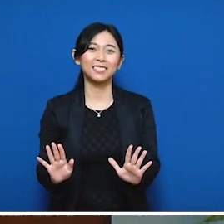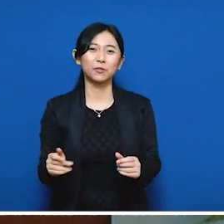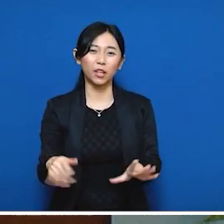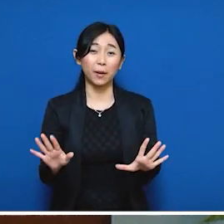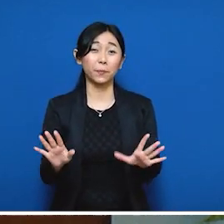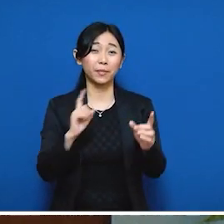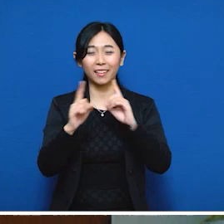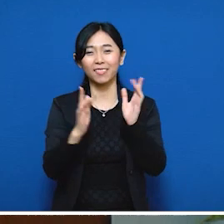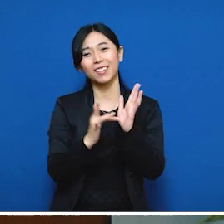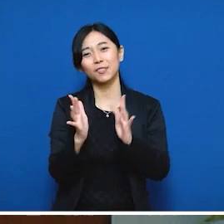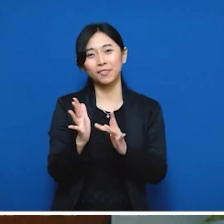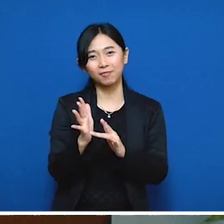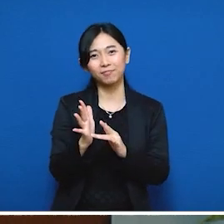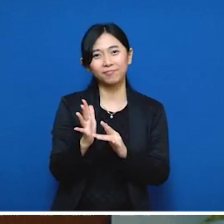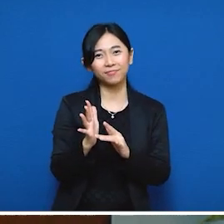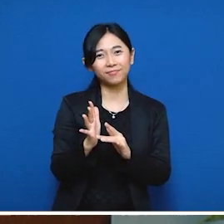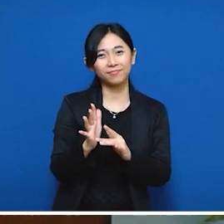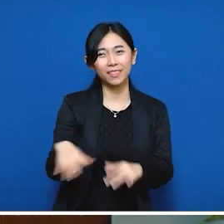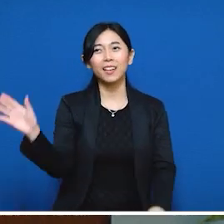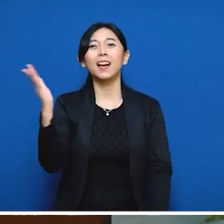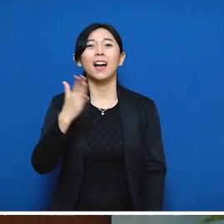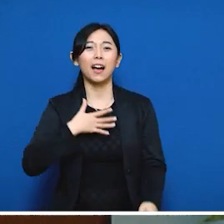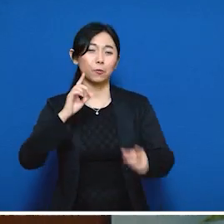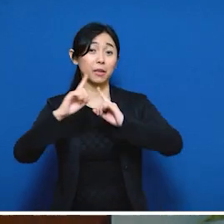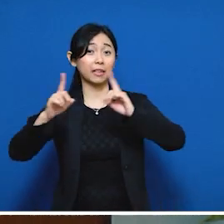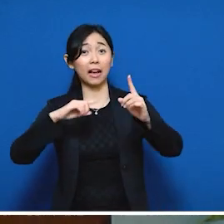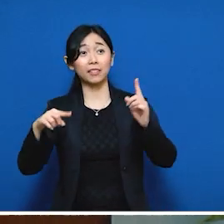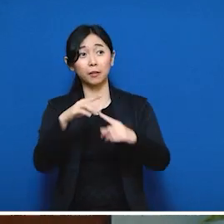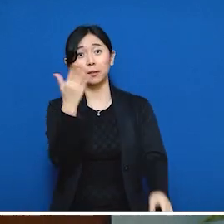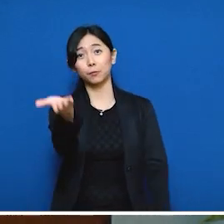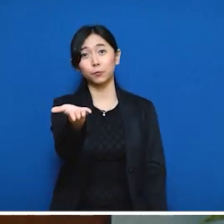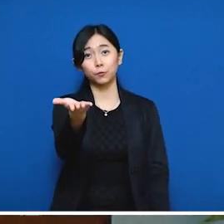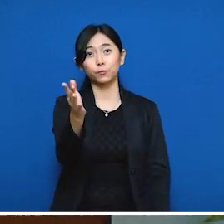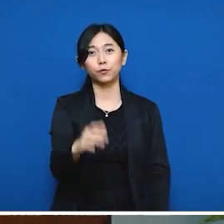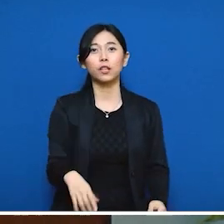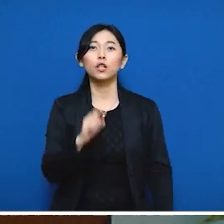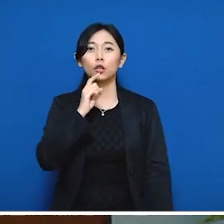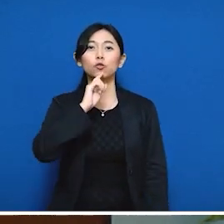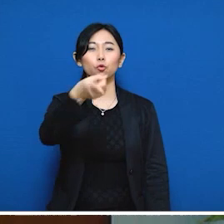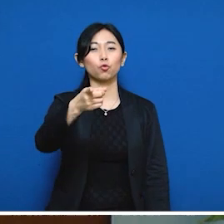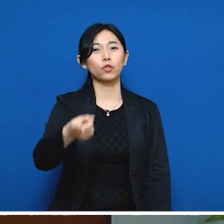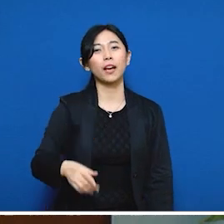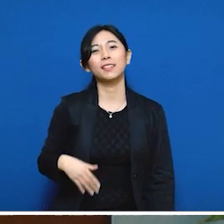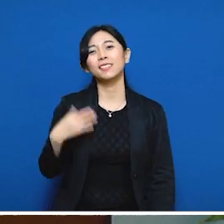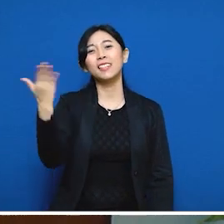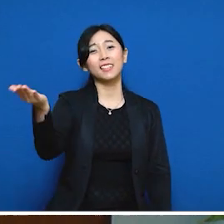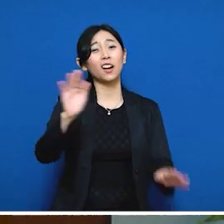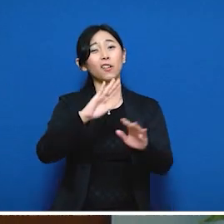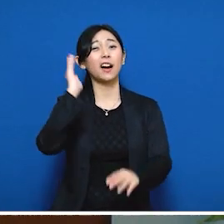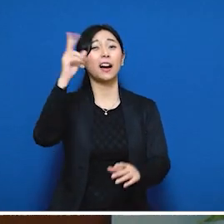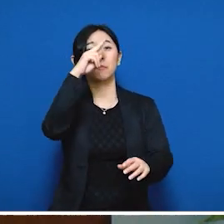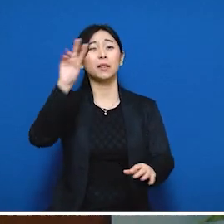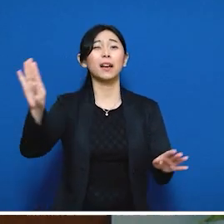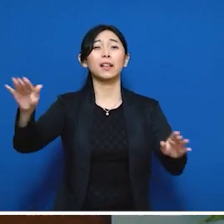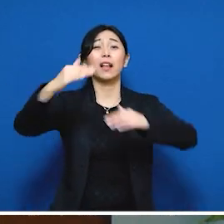Lalu kata Yesus kepadanya, "Aku berkata kepadamu, sesungguhnya engkau akan melihat langit